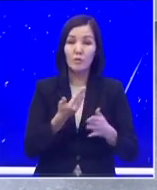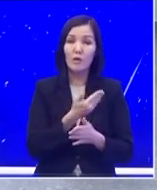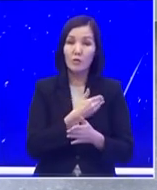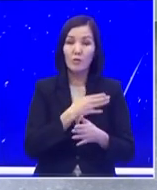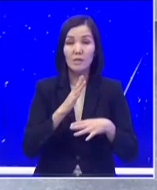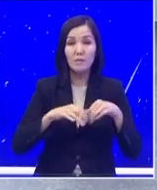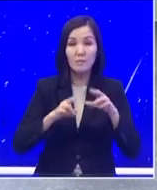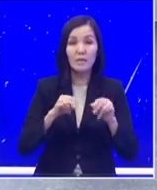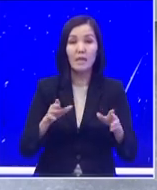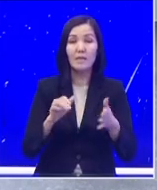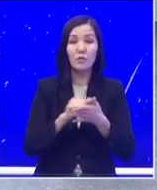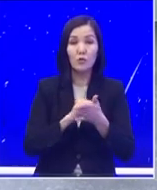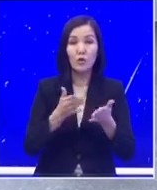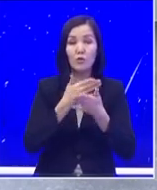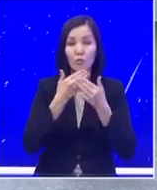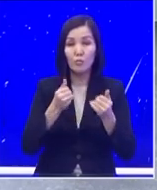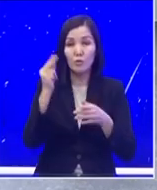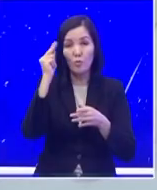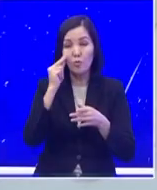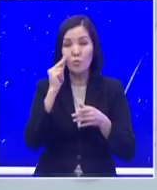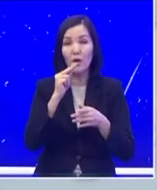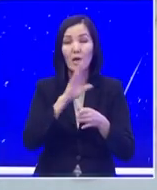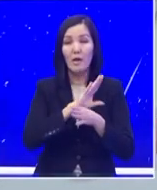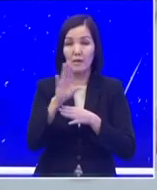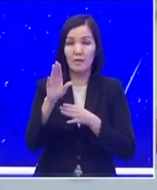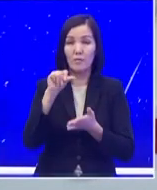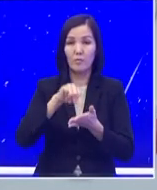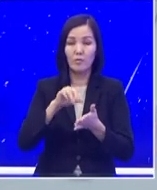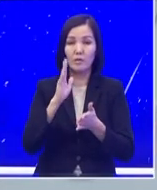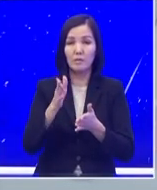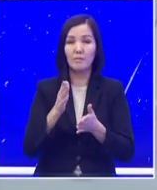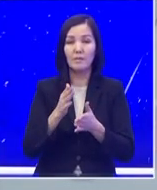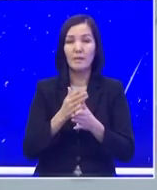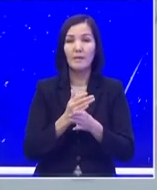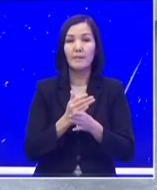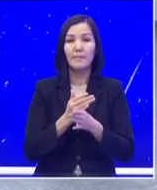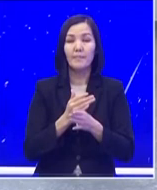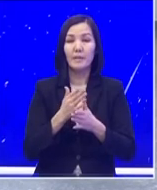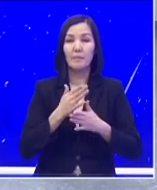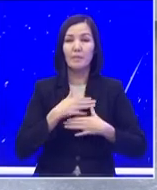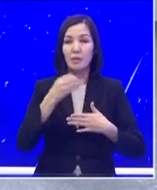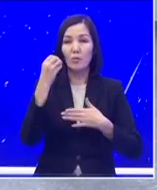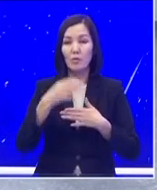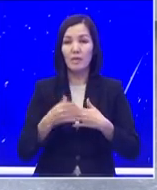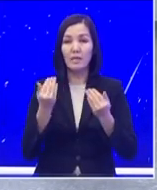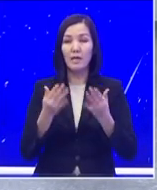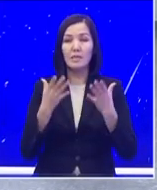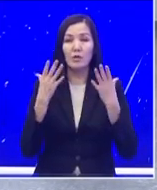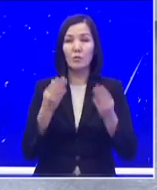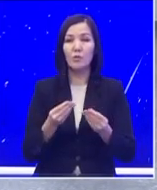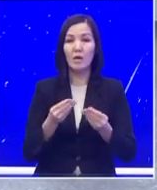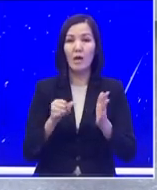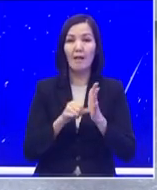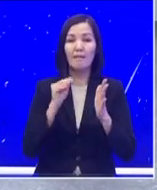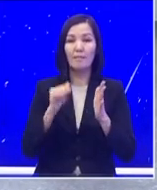маманы жоқ, ондай маман алуға курстарды өткізіп көмектесіп жатырмыз. Біздің орталықта қазіргі күнде